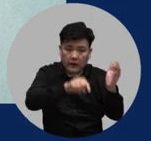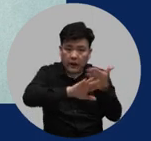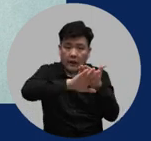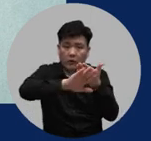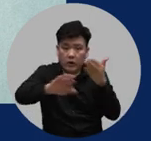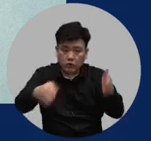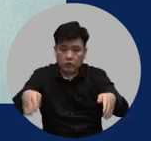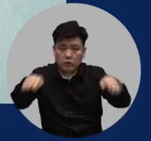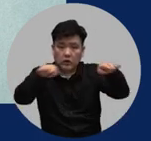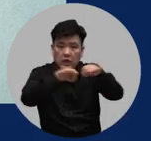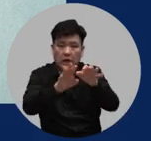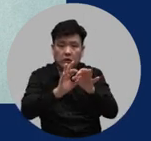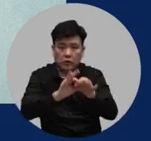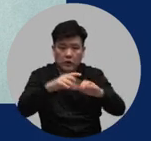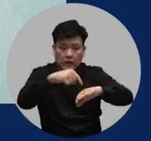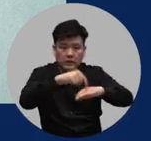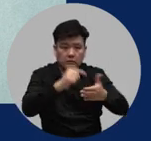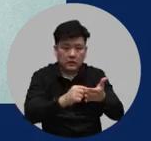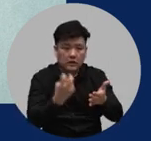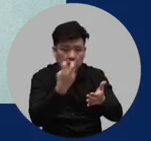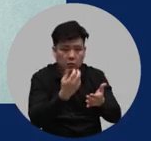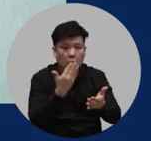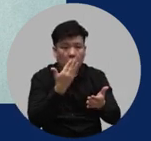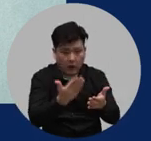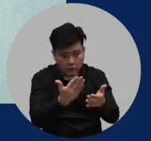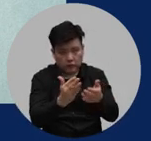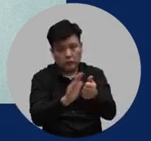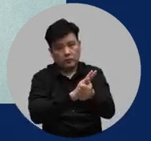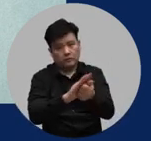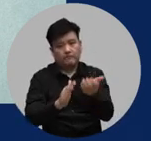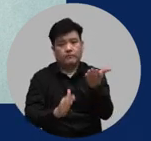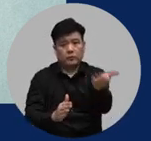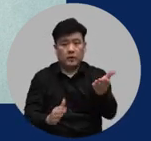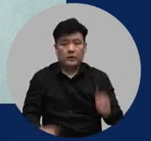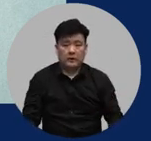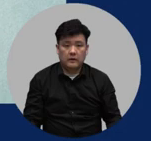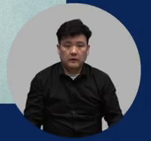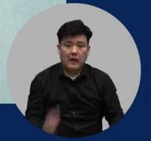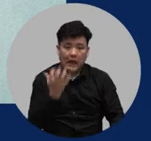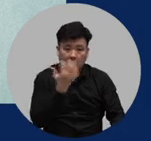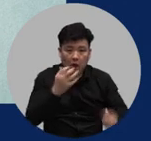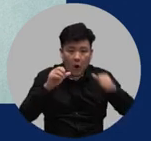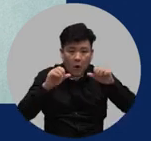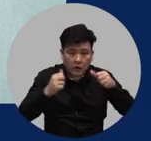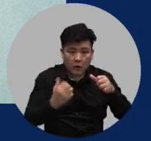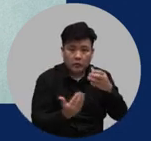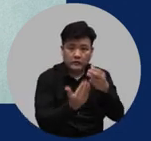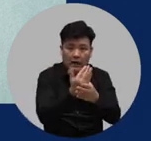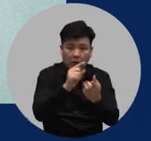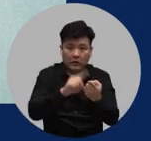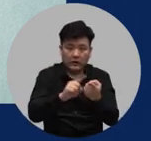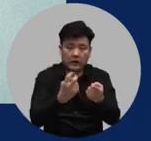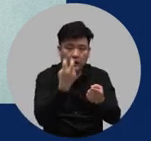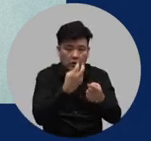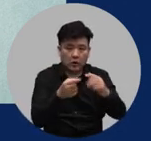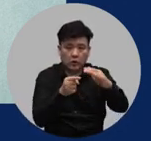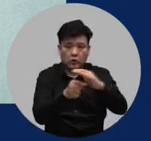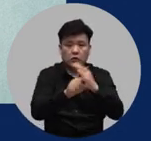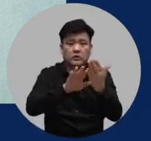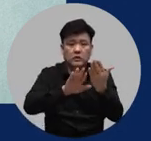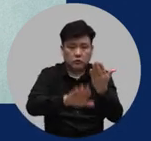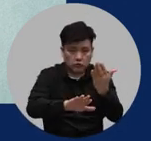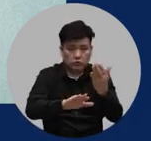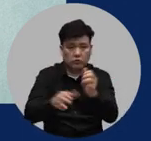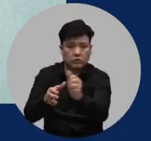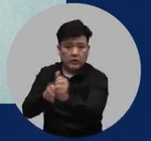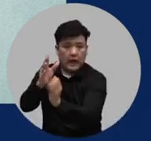사회기관을 통해 심리 보호를 받을 수 있도록 안내합니다. 성희롱 사건에 대한 조사 및 조치 이후